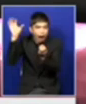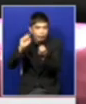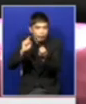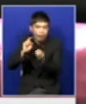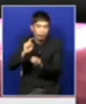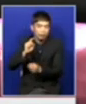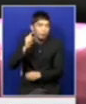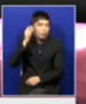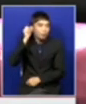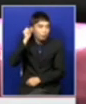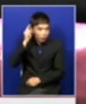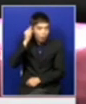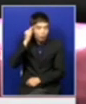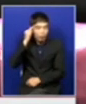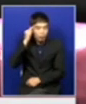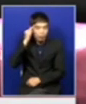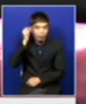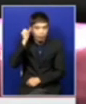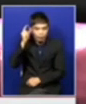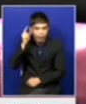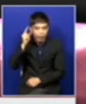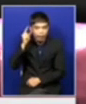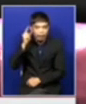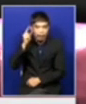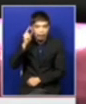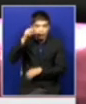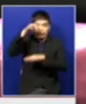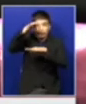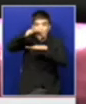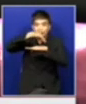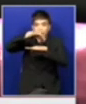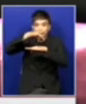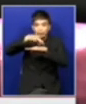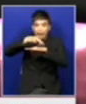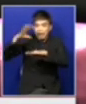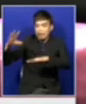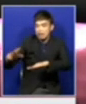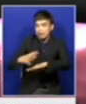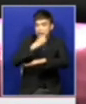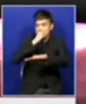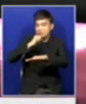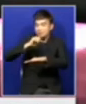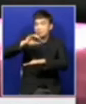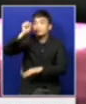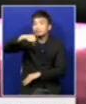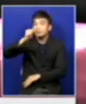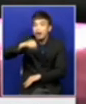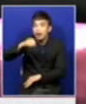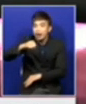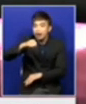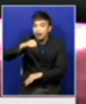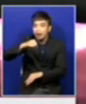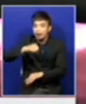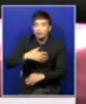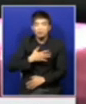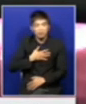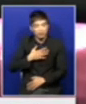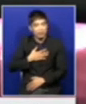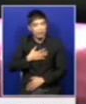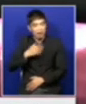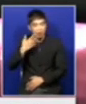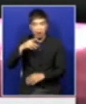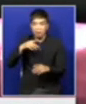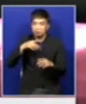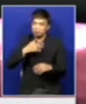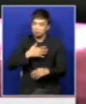าลที่ท่านเองดำรงตำแหน่งผู้นำในการยึดอำนาจซึ่งแสดงถึงผลงานในความไร้ประสิทธิภ